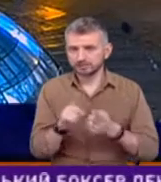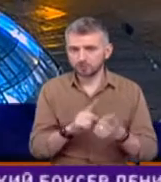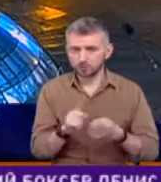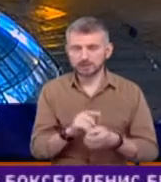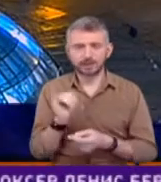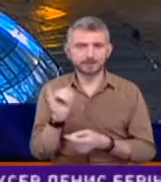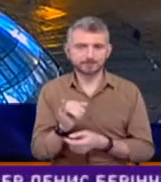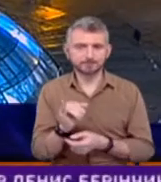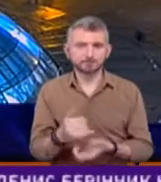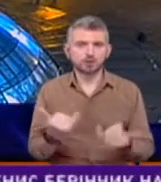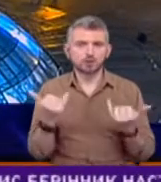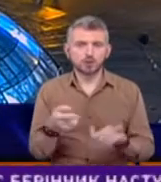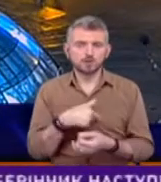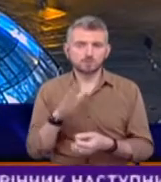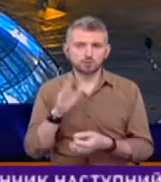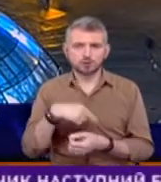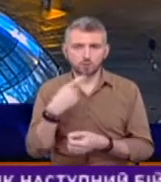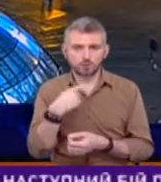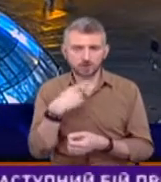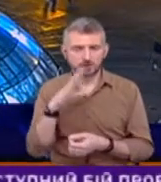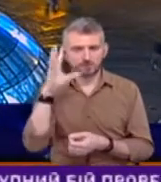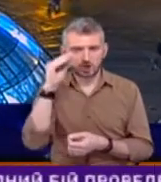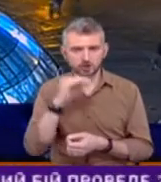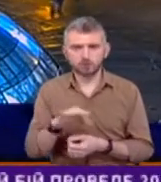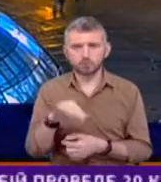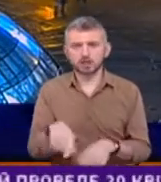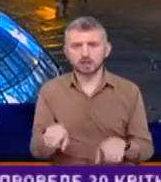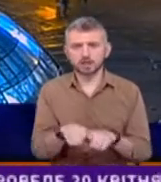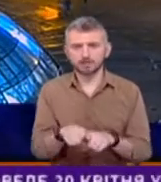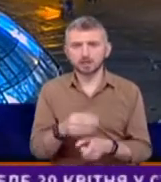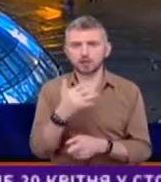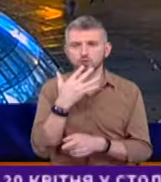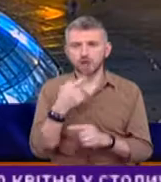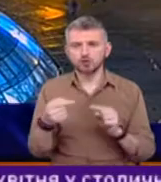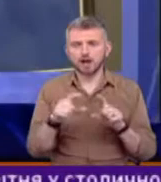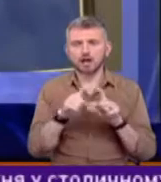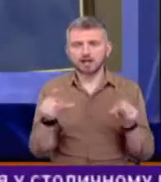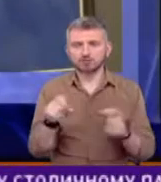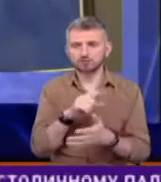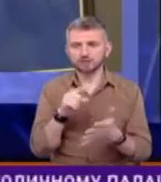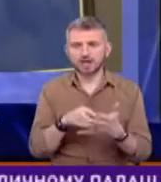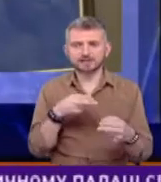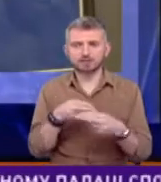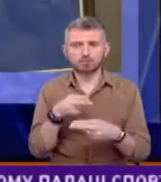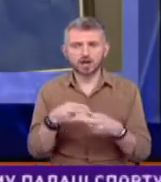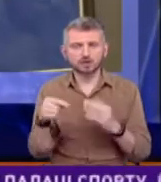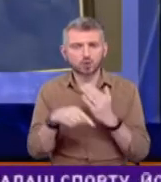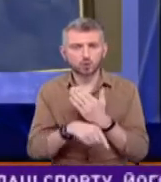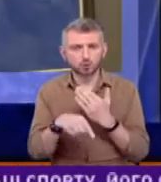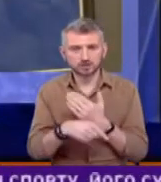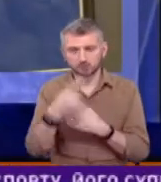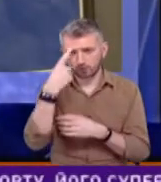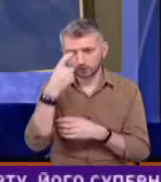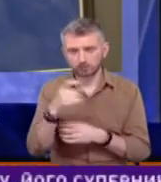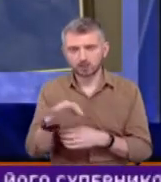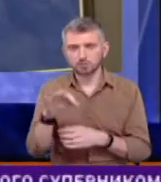І сьогодні ми будемо говорити ввечері про таке. Національне агентство з питань запобігання корупції